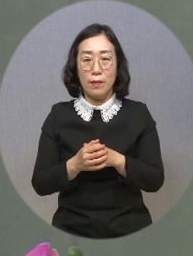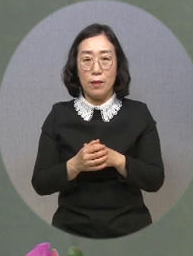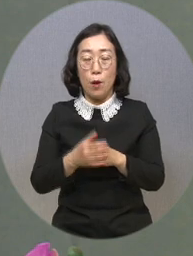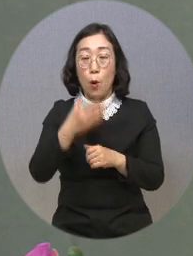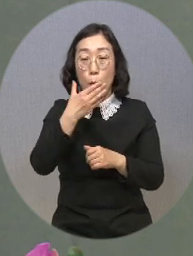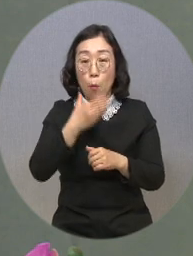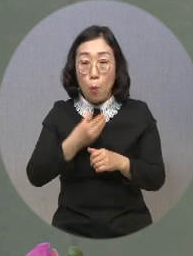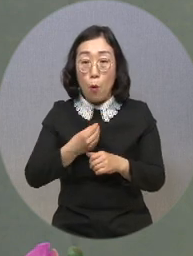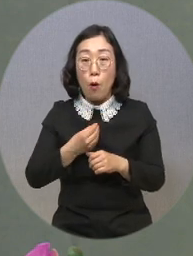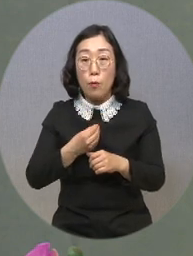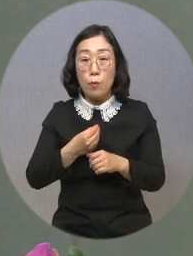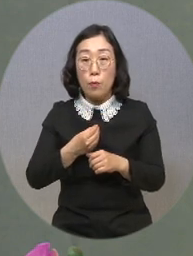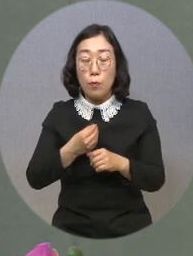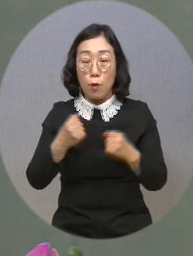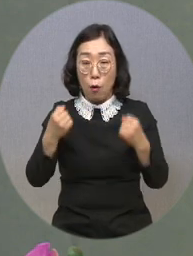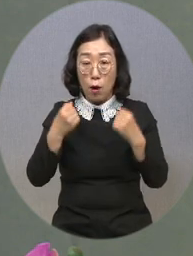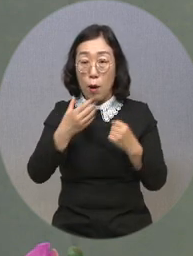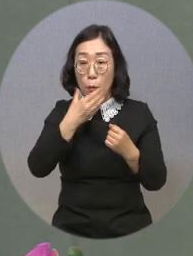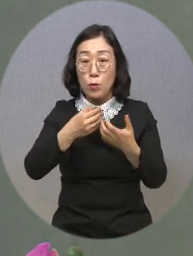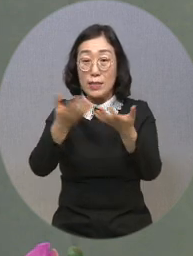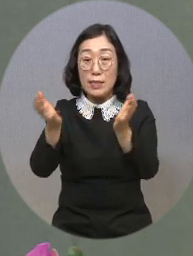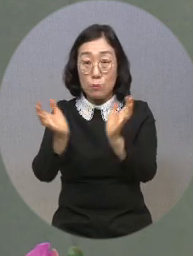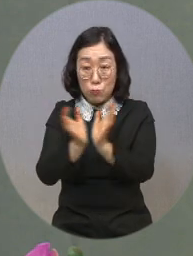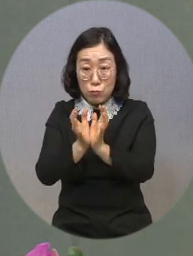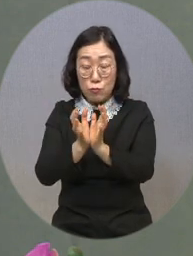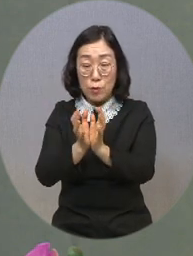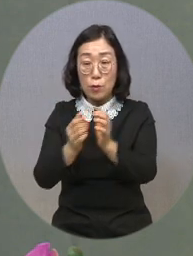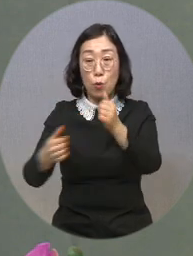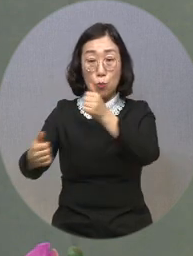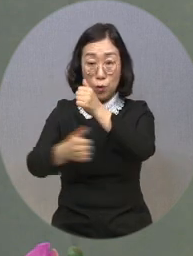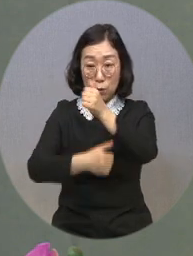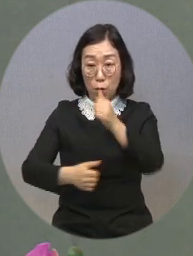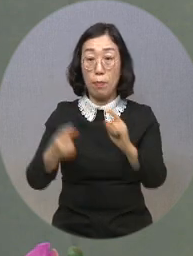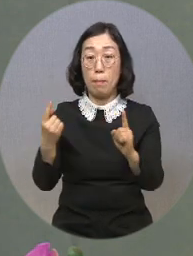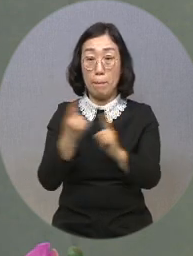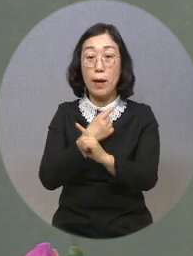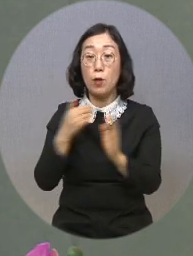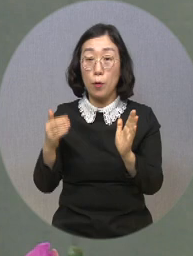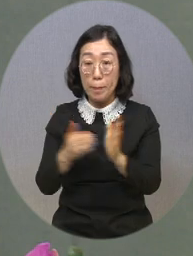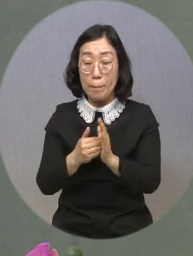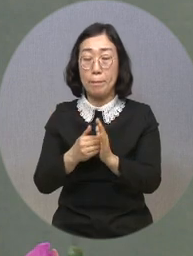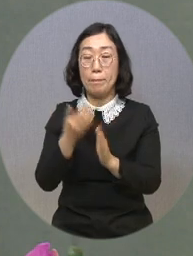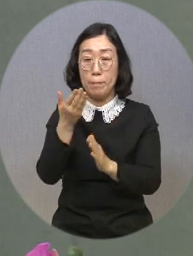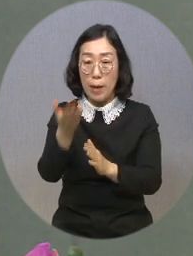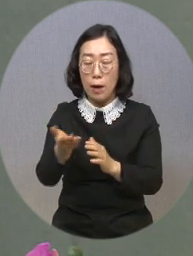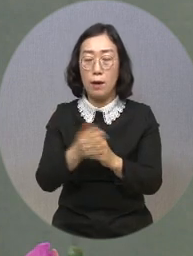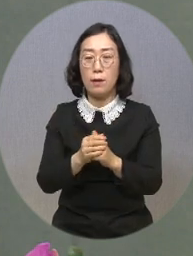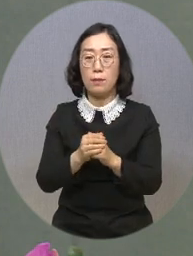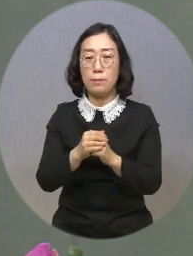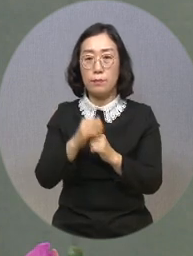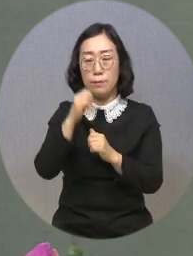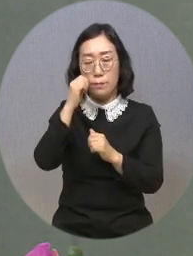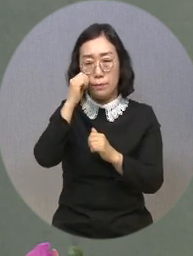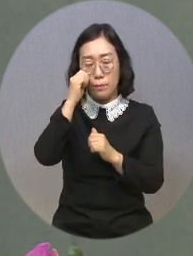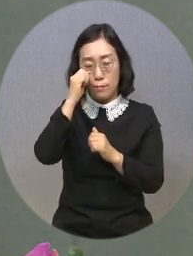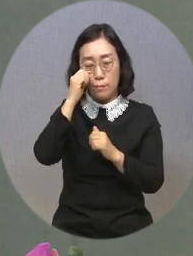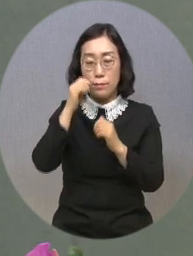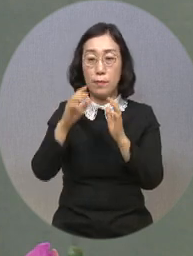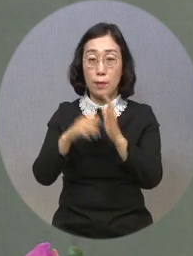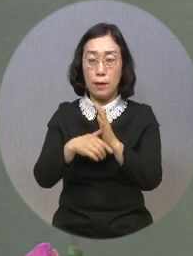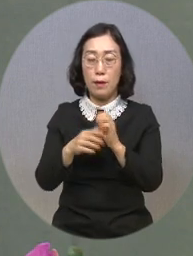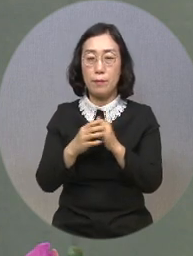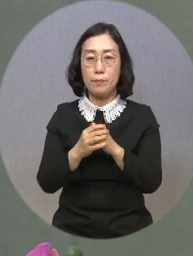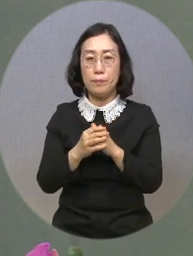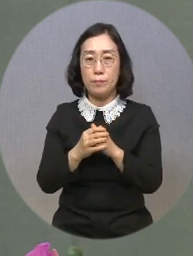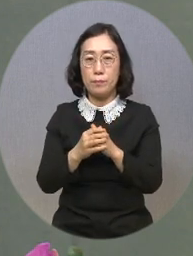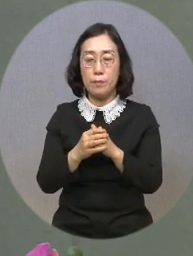보건복지위원회의 또 위원으로 네. 이제 또 자리를 바꿔서 소속이 네, 네. 예. 활동을 하셨는데 네. 그 당시에는